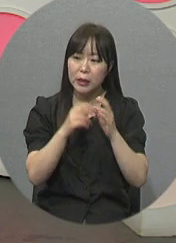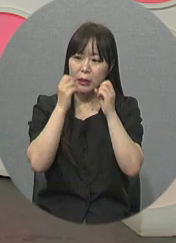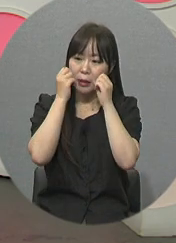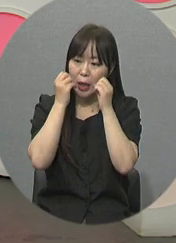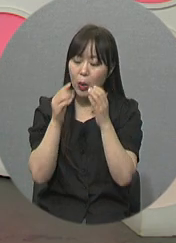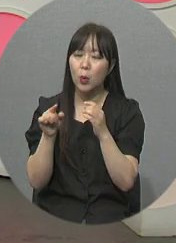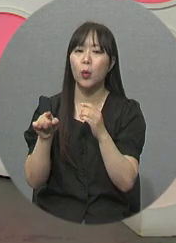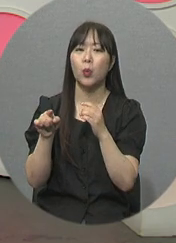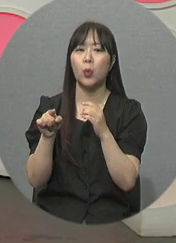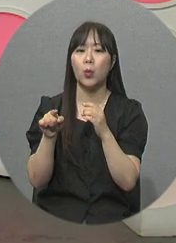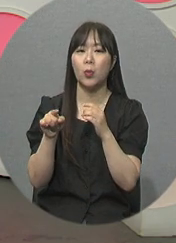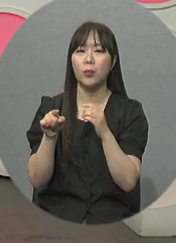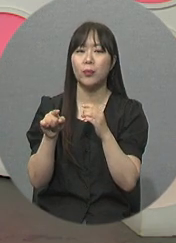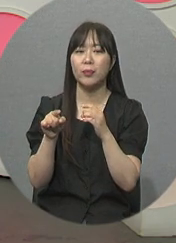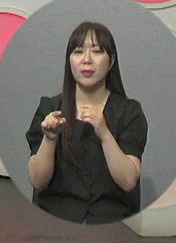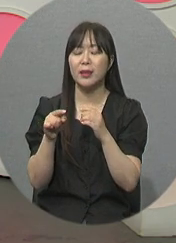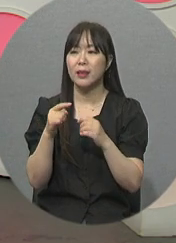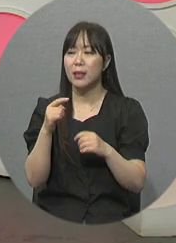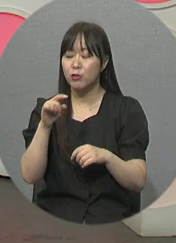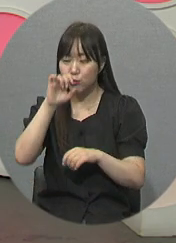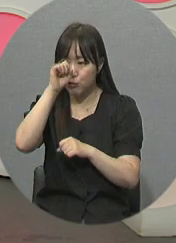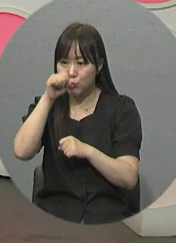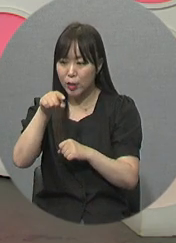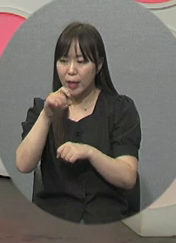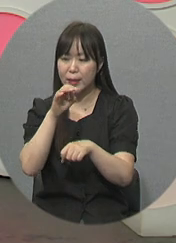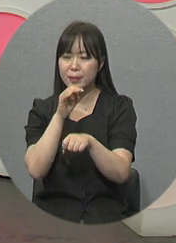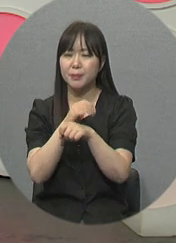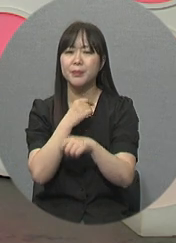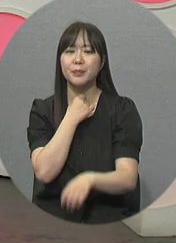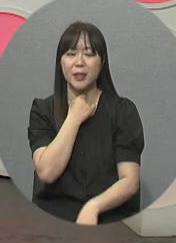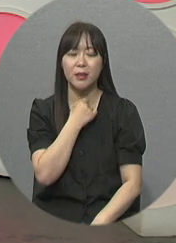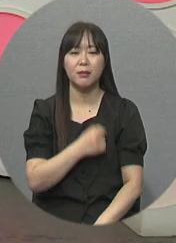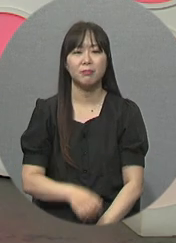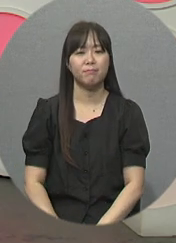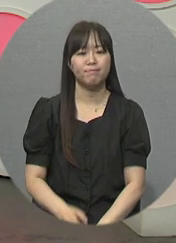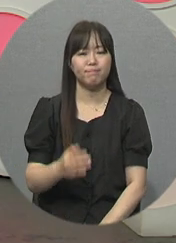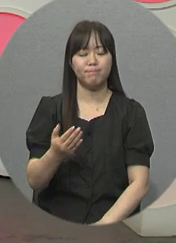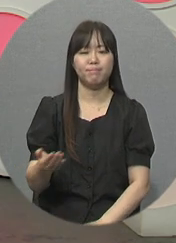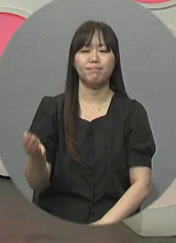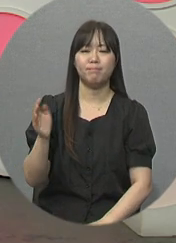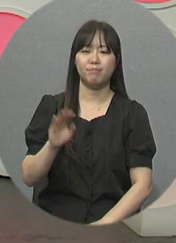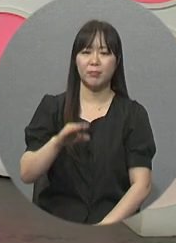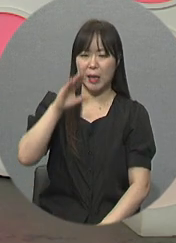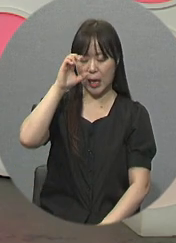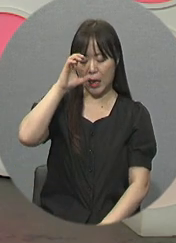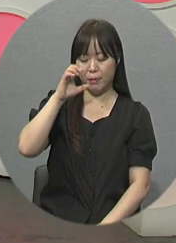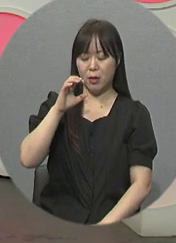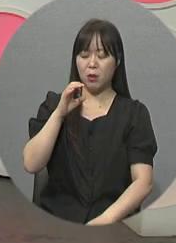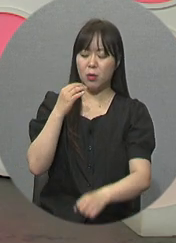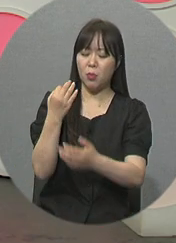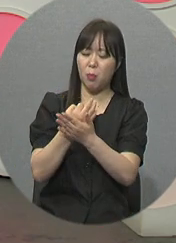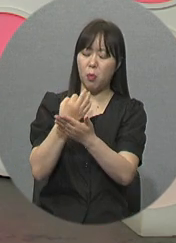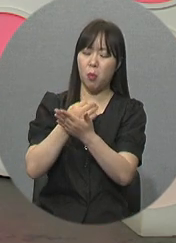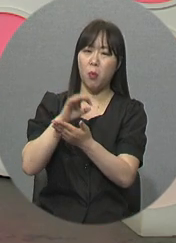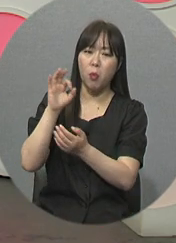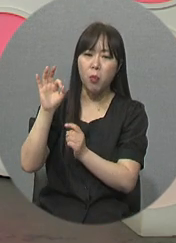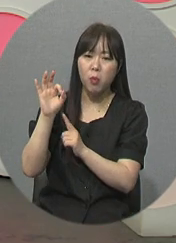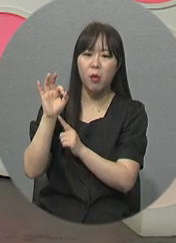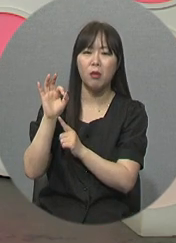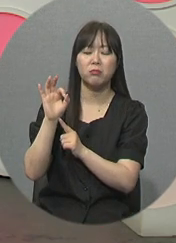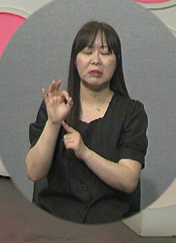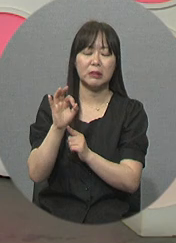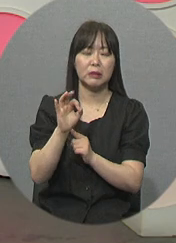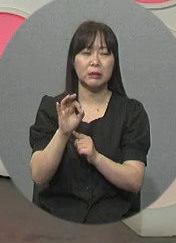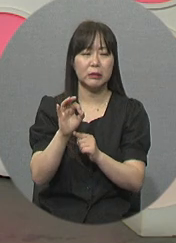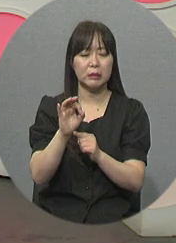새로 나온 은회색 구두가 갖고 싶었습니다. 하지만 아르바이트로 버는 돈은